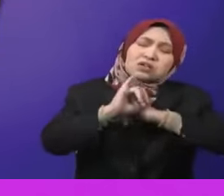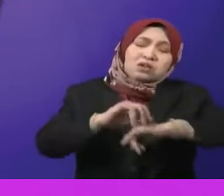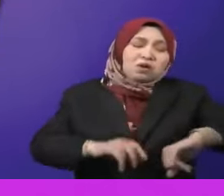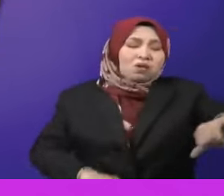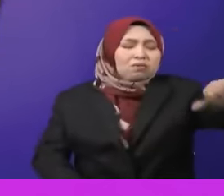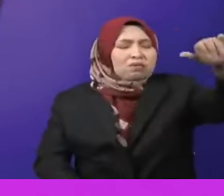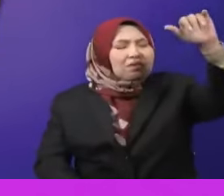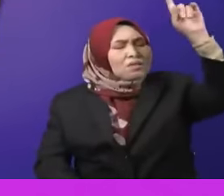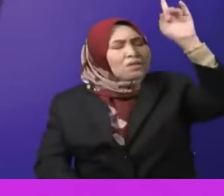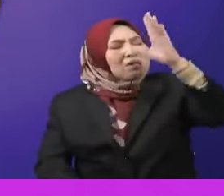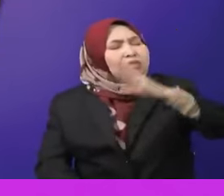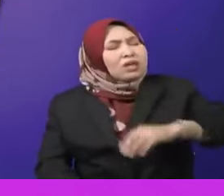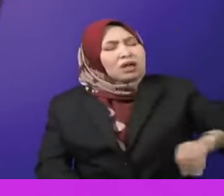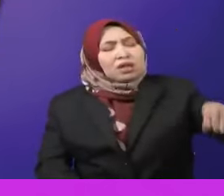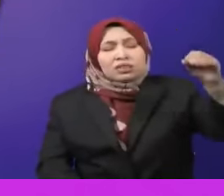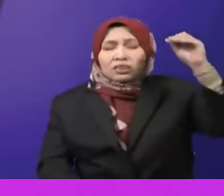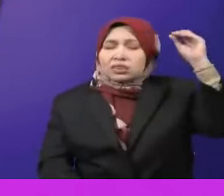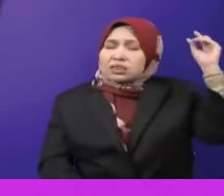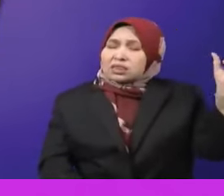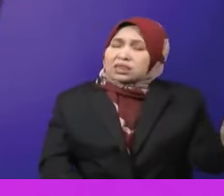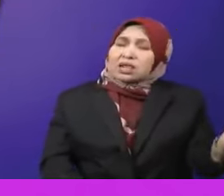داود جالوت